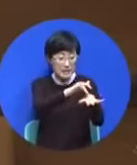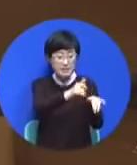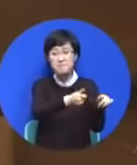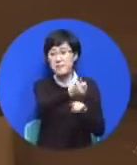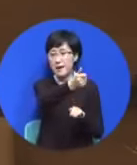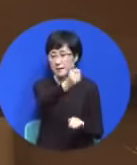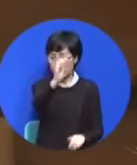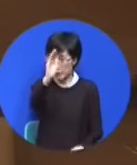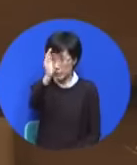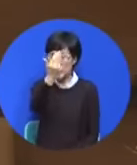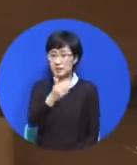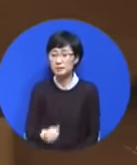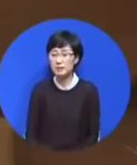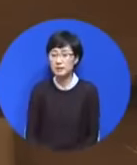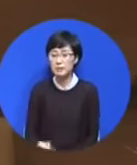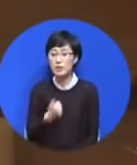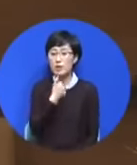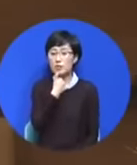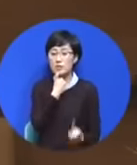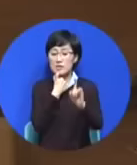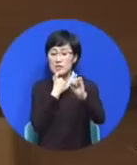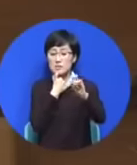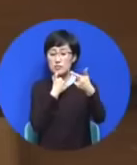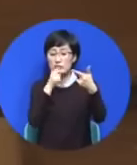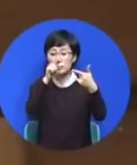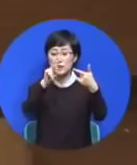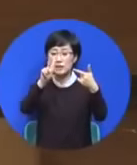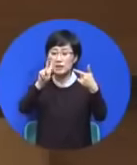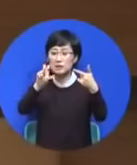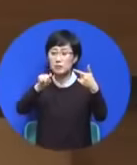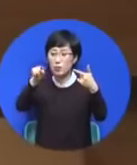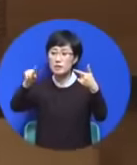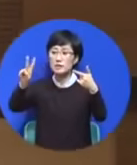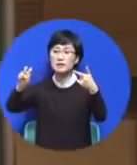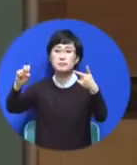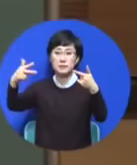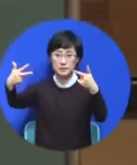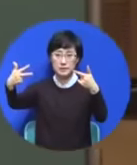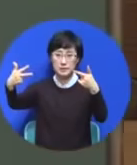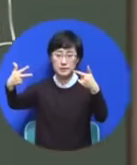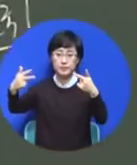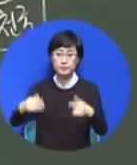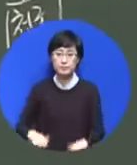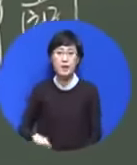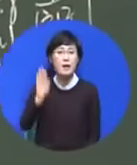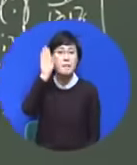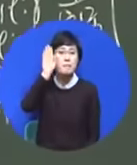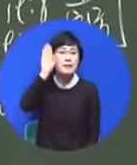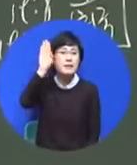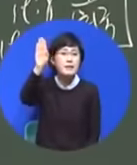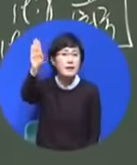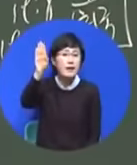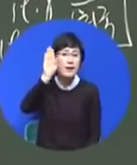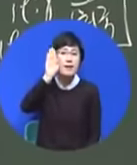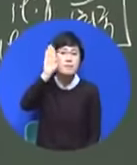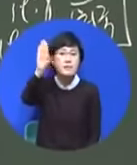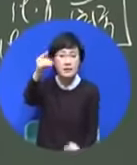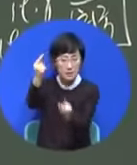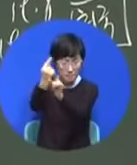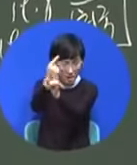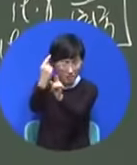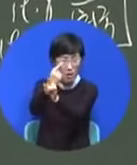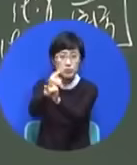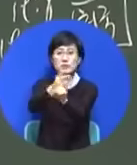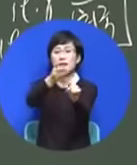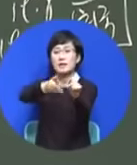것이다 로마 12장 25절 27절입니다 뭡니까 미래를 바꾸라